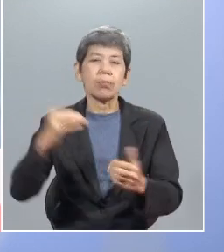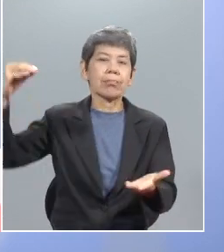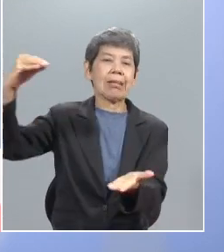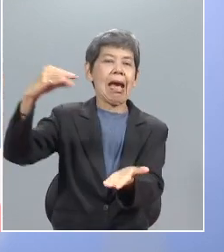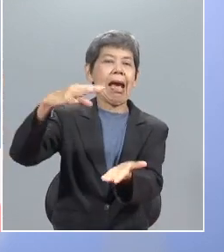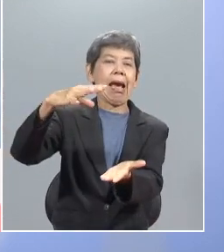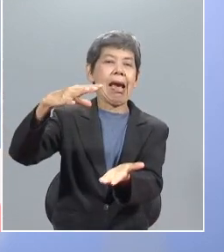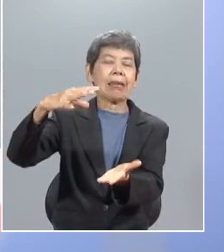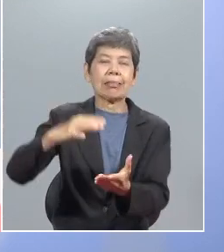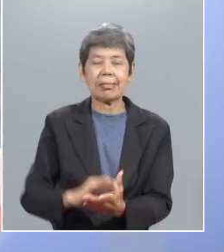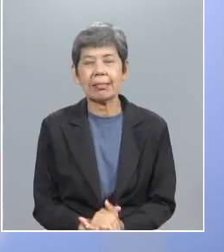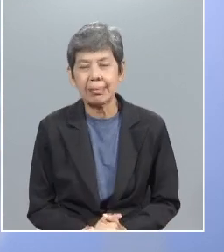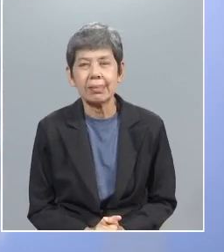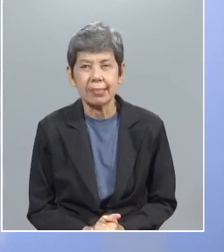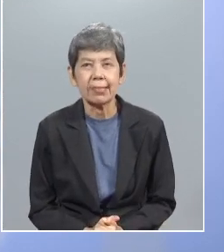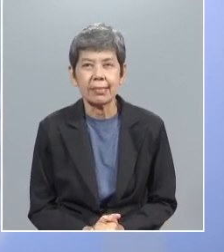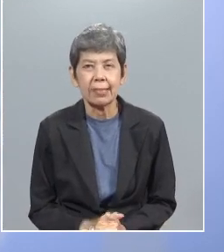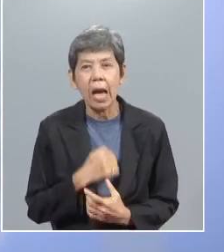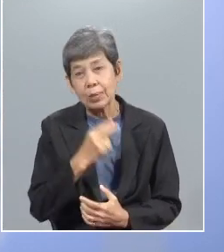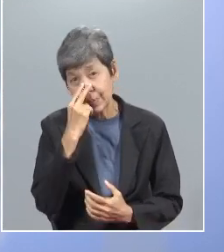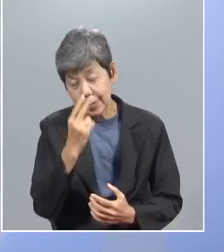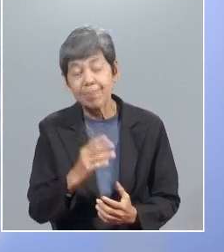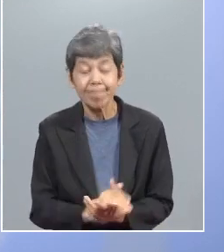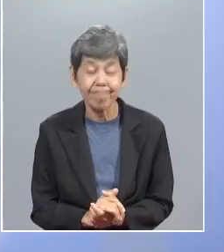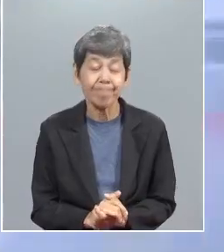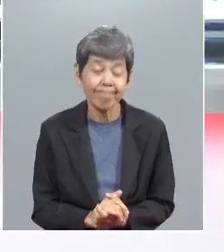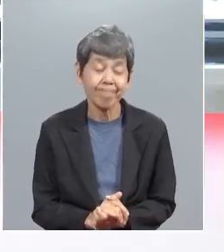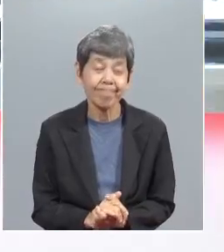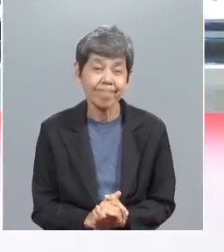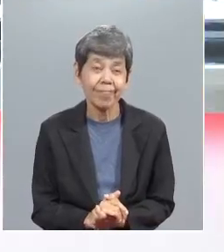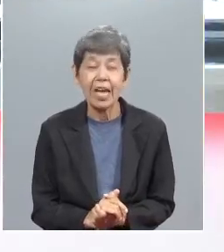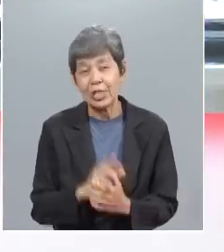ตากเนี่ยนะฮะเอารหัสมันก็คือเรื่องราวทั้งหมดในเที่ยงวันทันเหตุการณ์นั้น